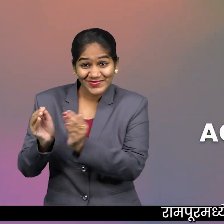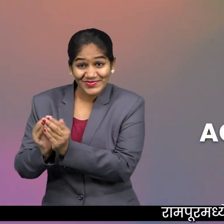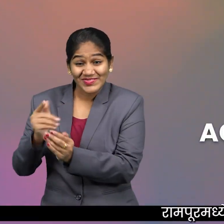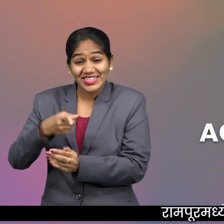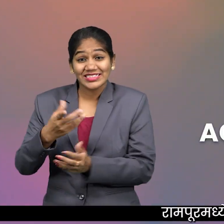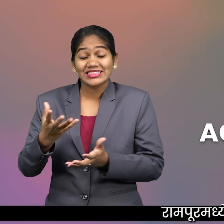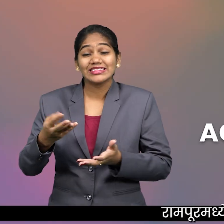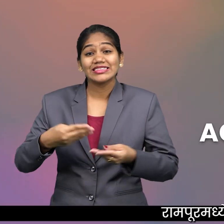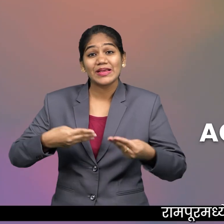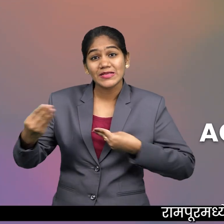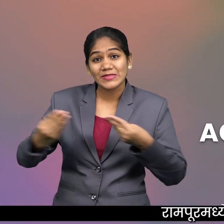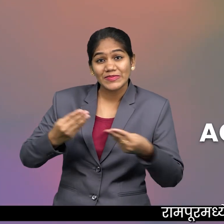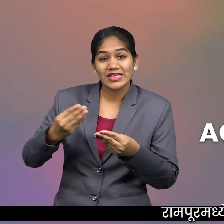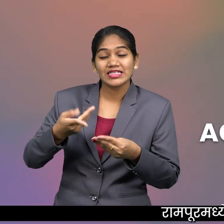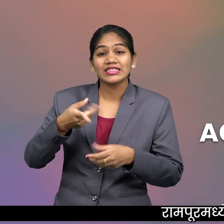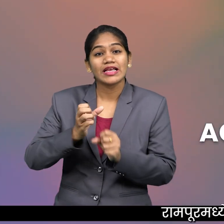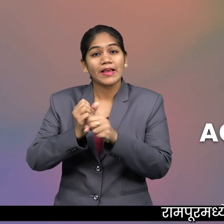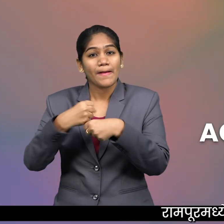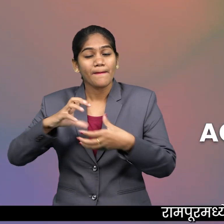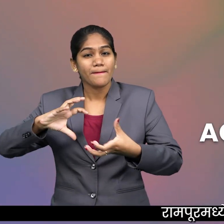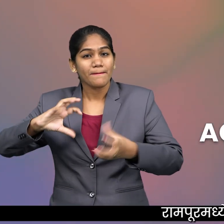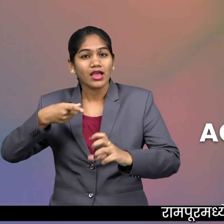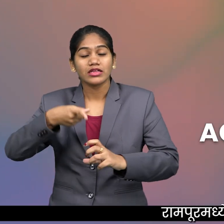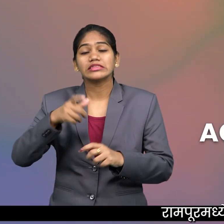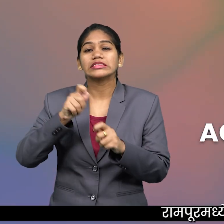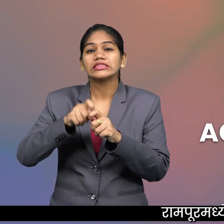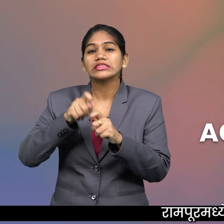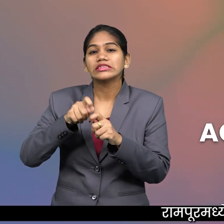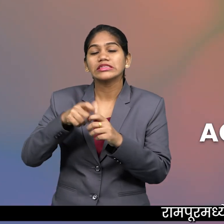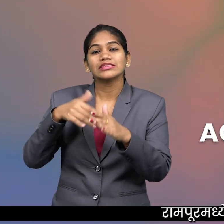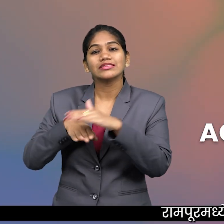रामपूरमध्ये लघु उत्पादनाचे उपक्रम.